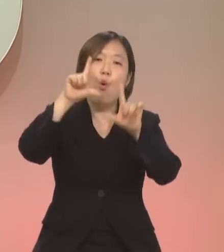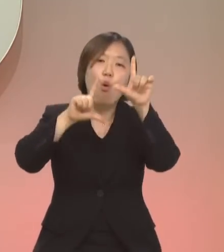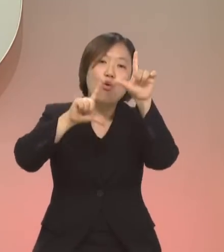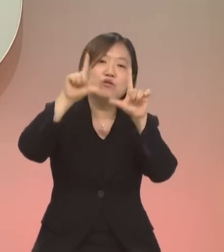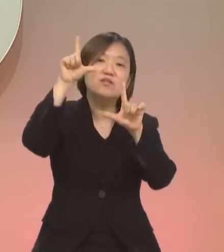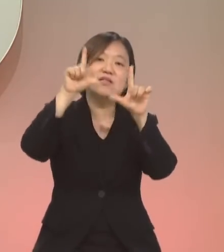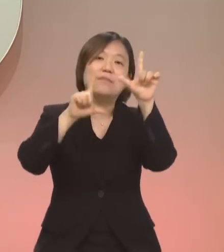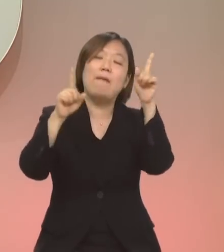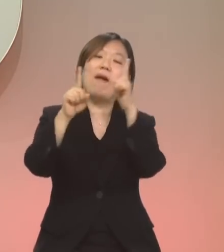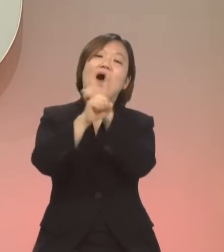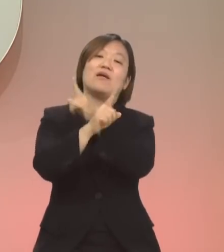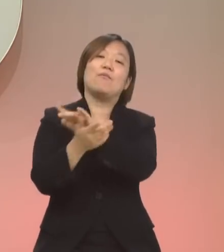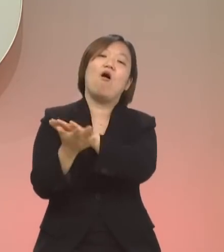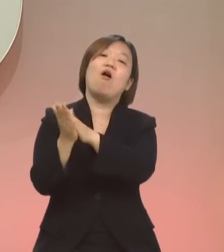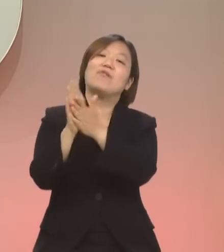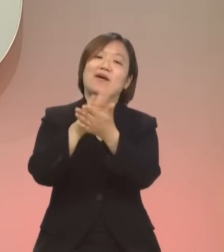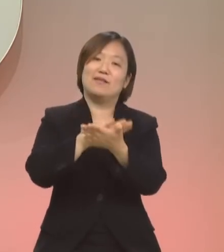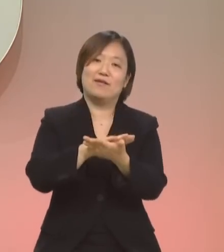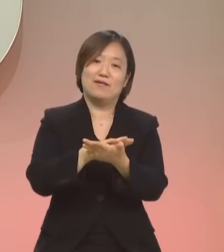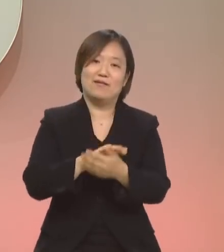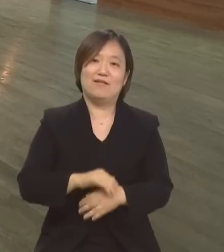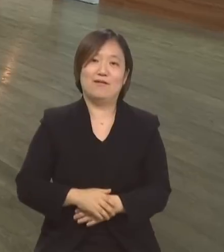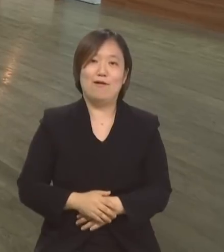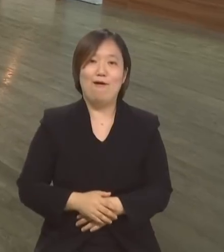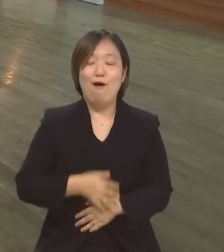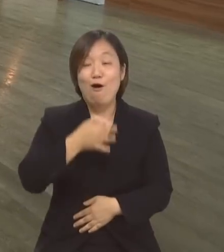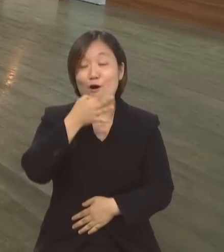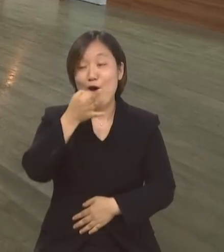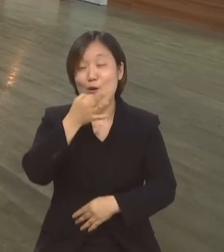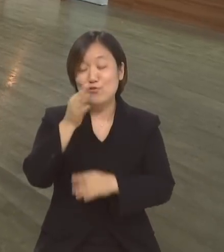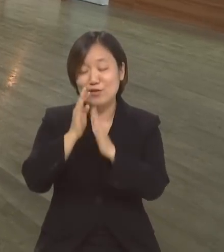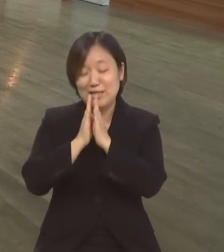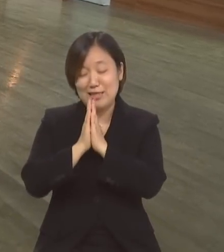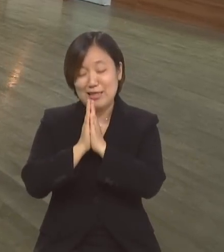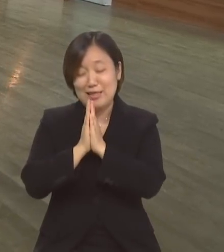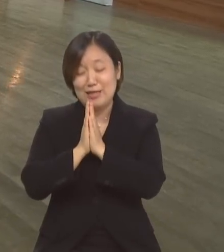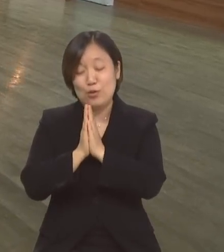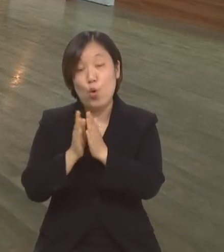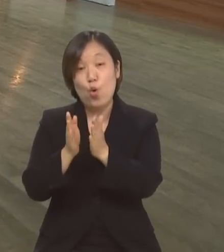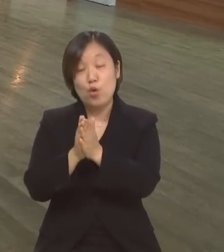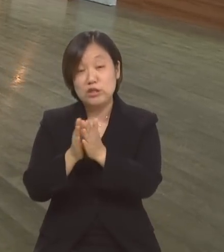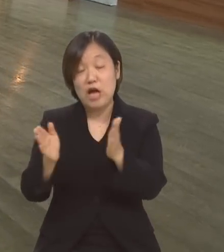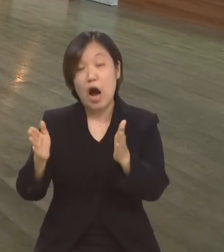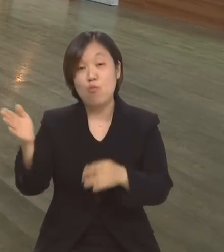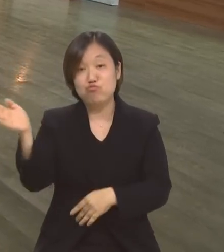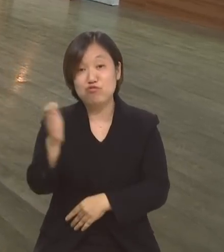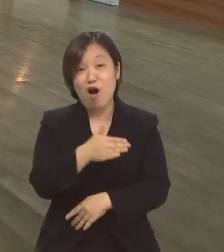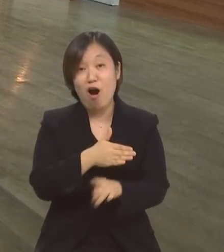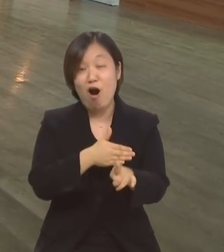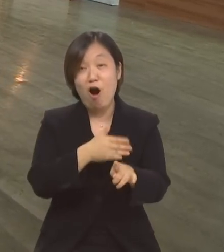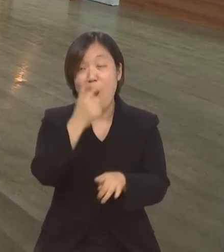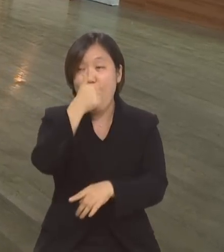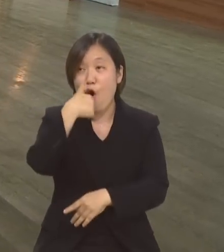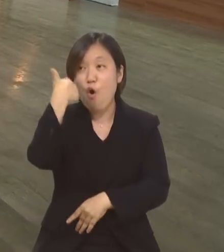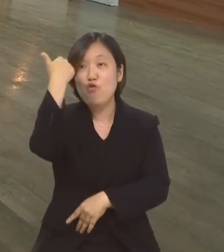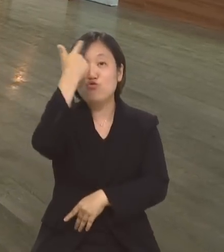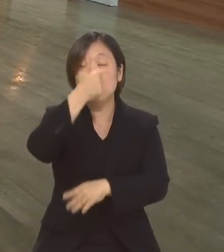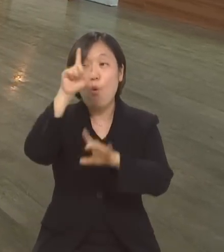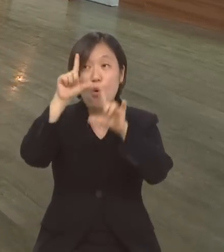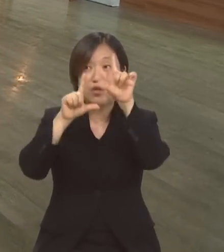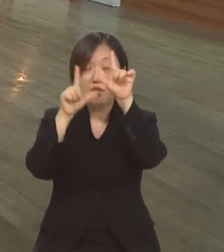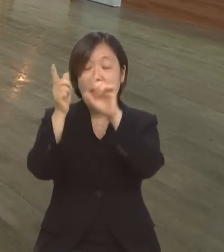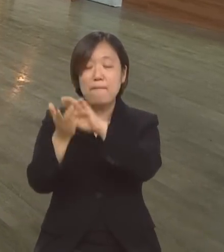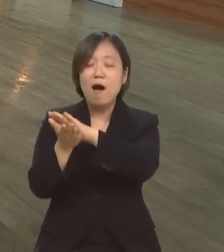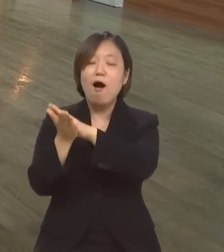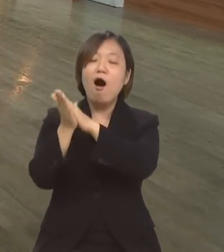얼굴에 인상이 싹 변화됩니다 염불 기도를 시작하고 나서 그래서 염불 수행을 꾸준히 몇